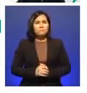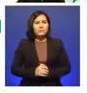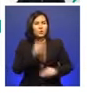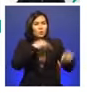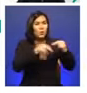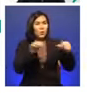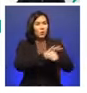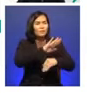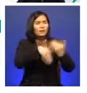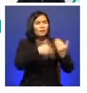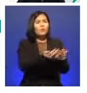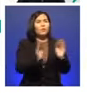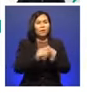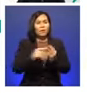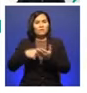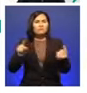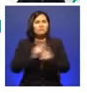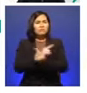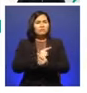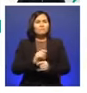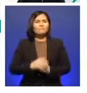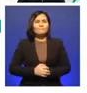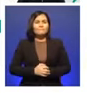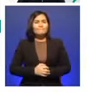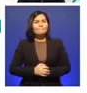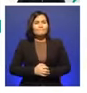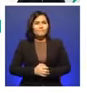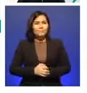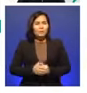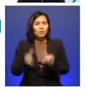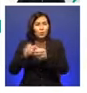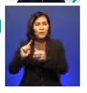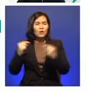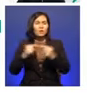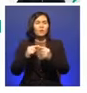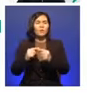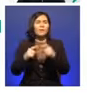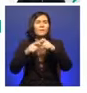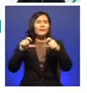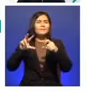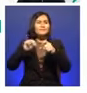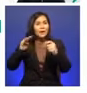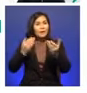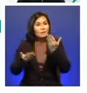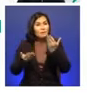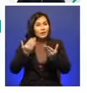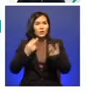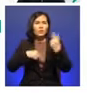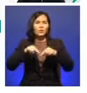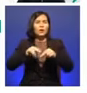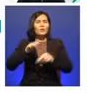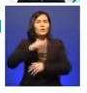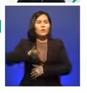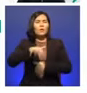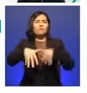นะฮะแต่สิทธิ์ของประกันสังคมก็แล้วก็สิทธิ์ของระบบหลักประกันสุขภาพก็ยังมีความแตกต่างกันนะฮะภายใต้วงเ